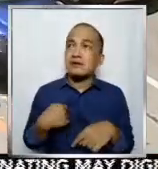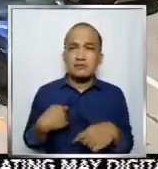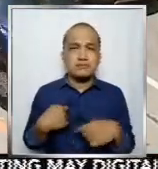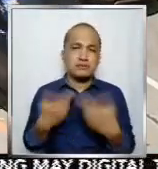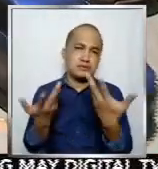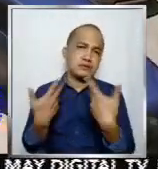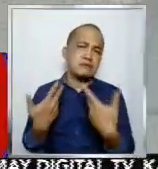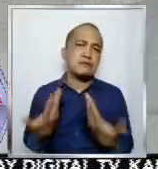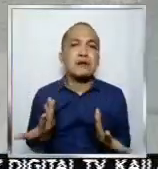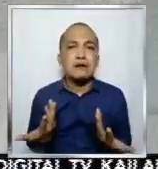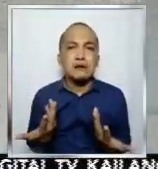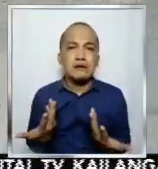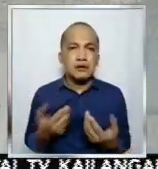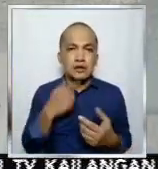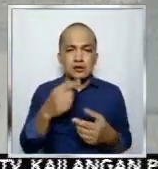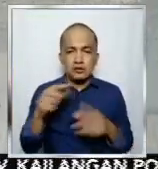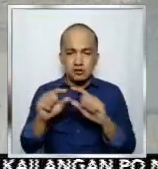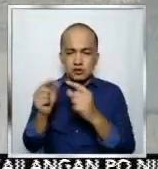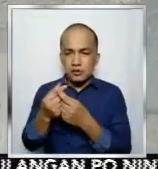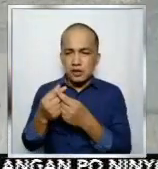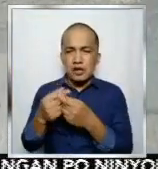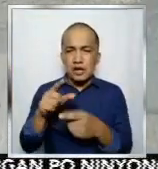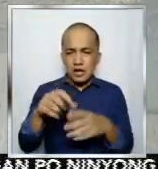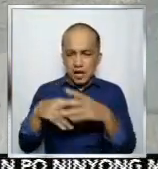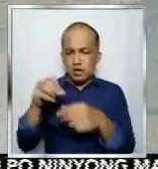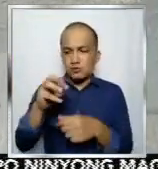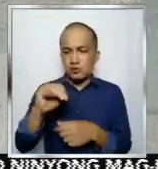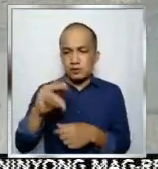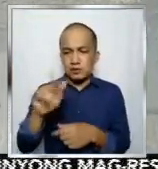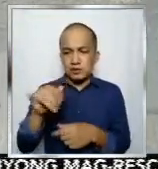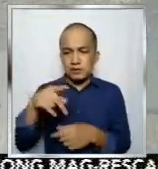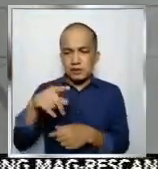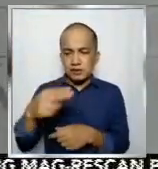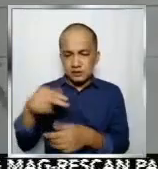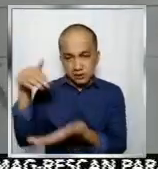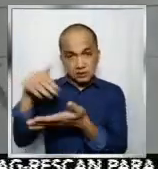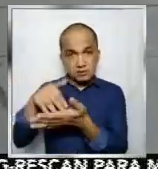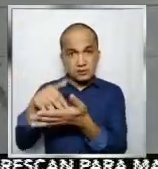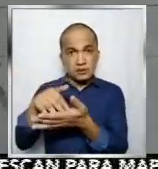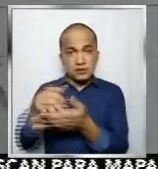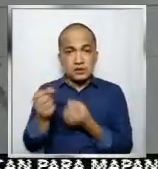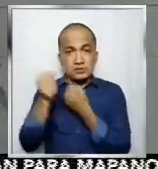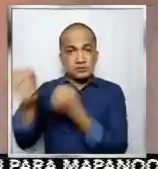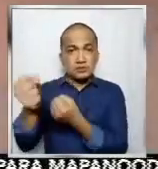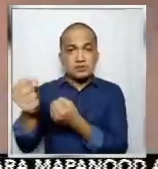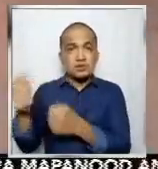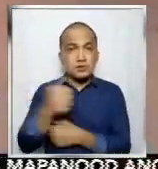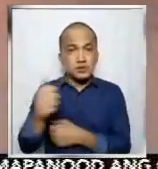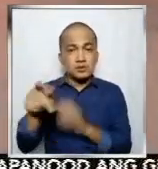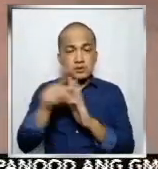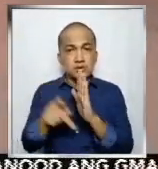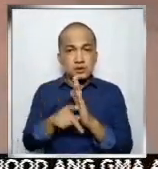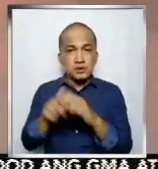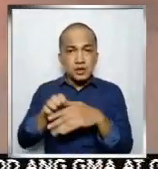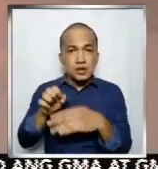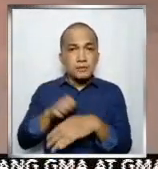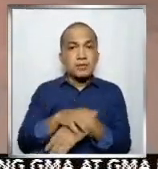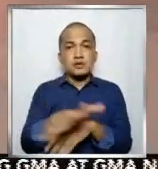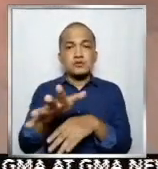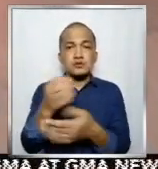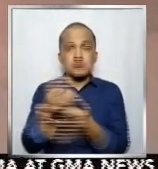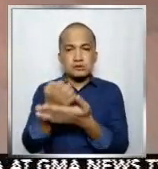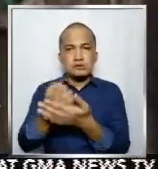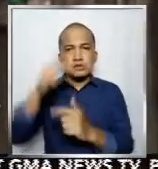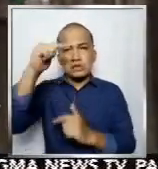Alt Mobility PH, isang grupong nag-aaral at nagmumungkahi sa transportation policy sa epekto sa ekonomiya ng limitadong transportasyon para sa